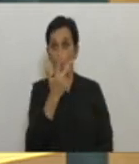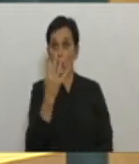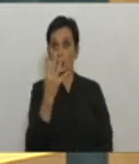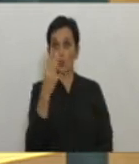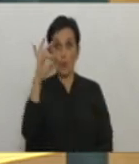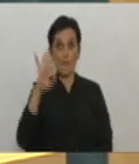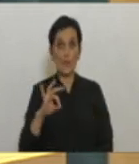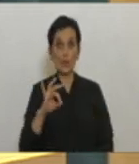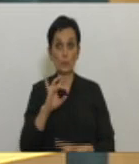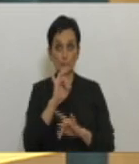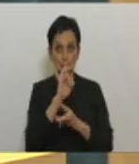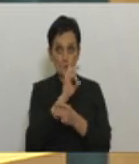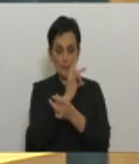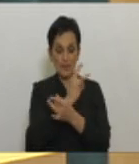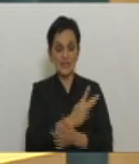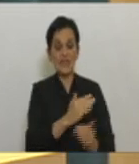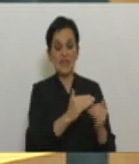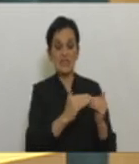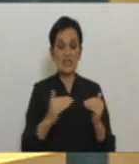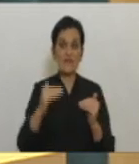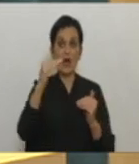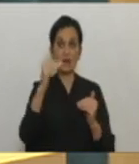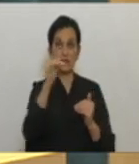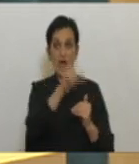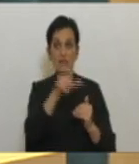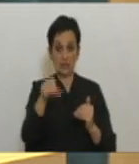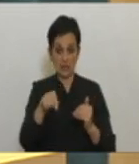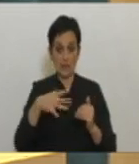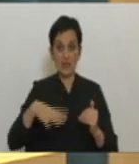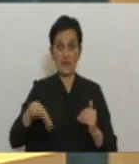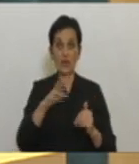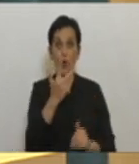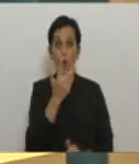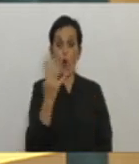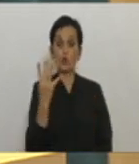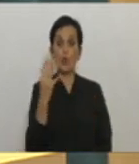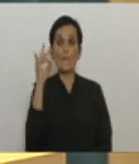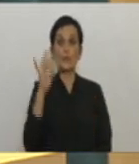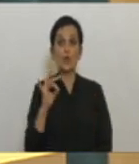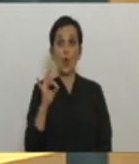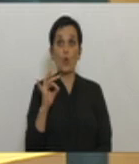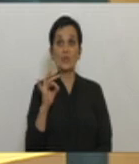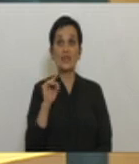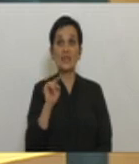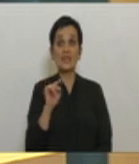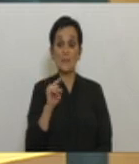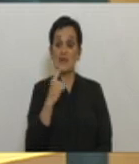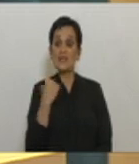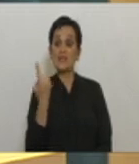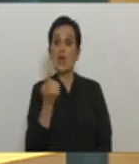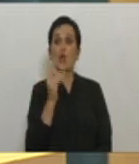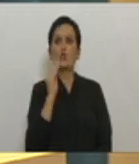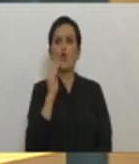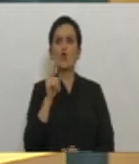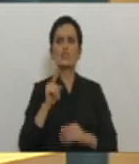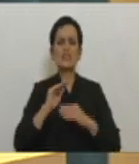34% სიგარების ზღვარს მიღმა ადამიანები ამ ქვეყნისა 34% და იმ წელს როცა ყველაზე დიდი